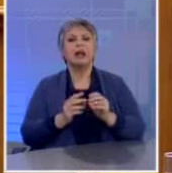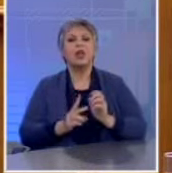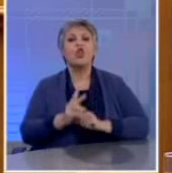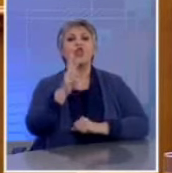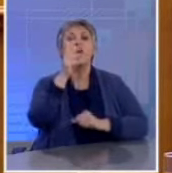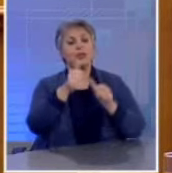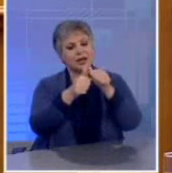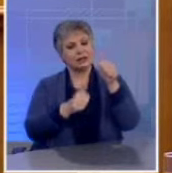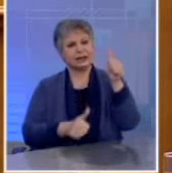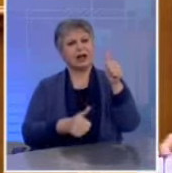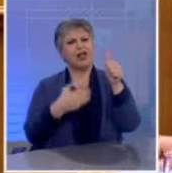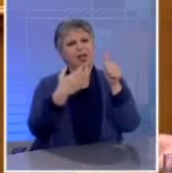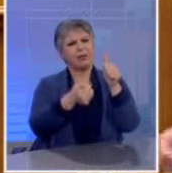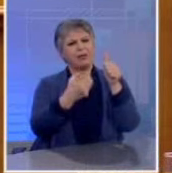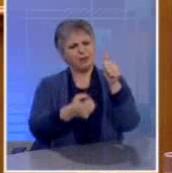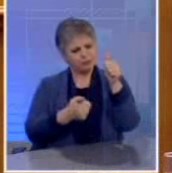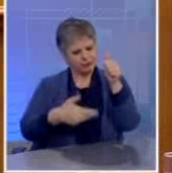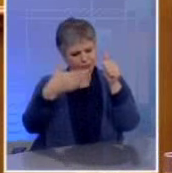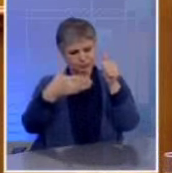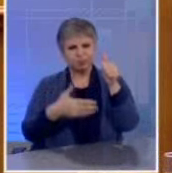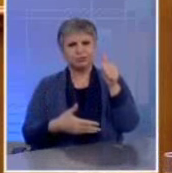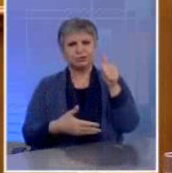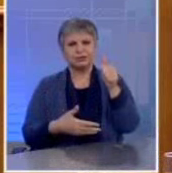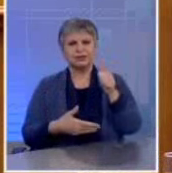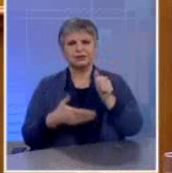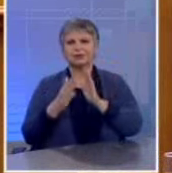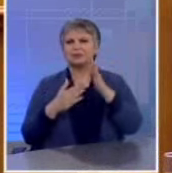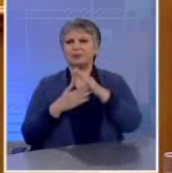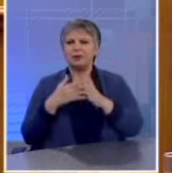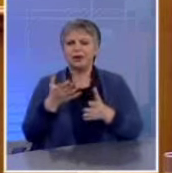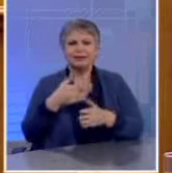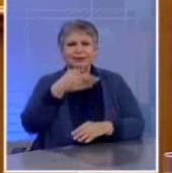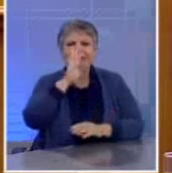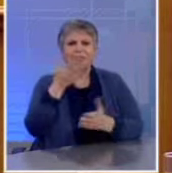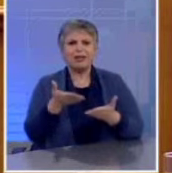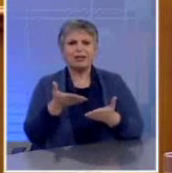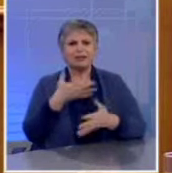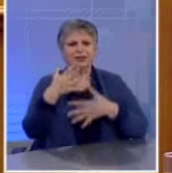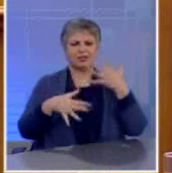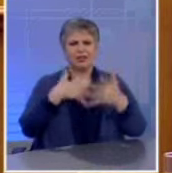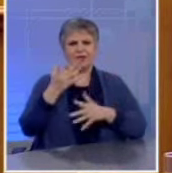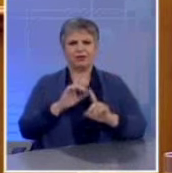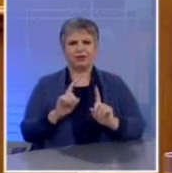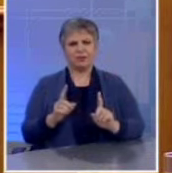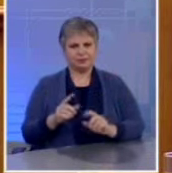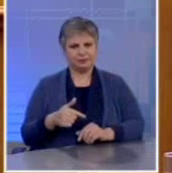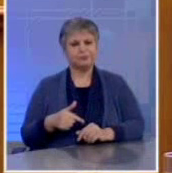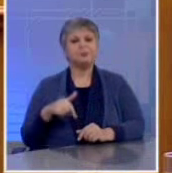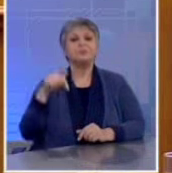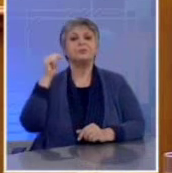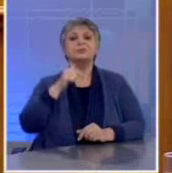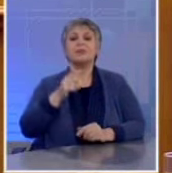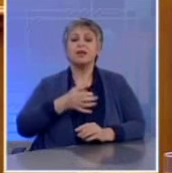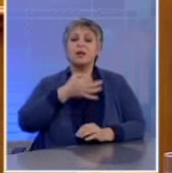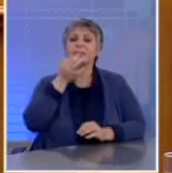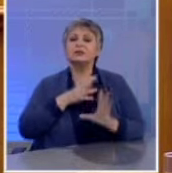Υπάρχουν κι άλλες. Ελάτε, κάντε ησυχία. Τι έχετε πάθει? Και ξέρετε, η παρέμβαση, γιατί μιλάμε τώρα για παρεμβάση